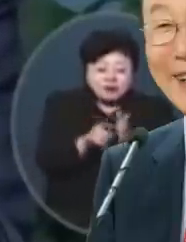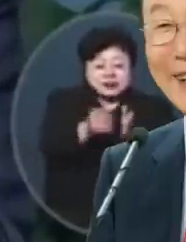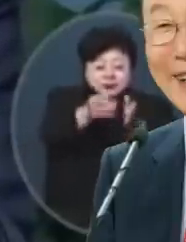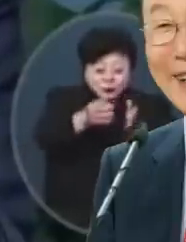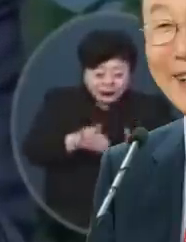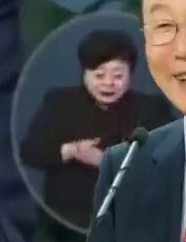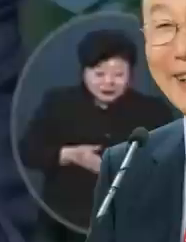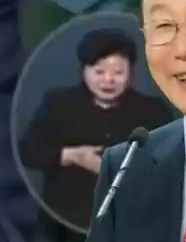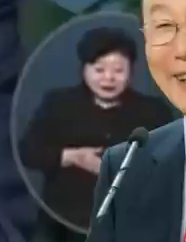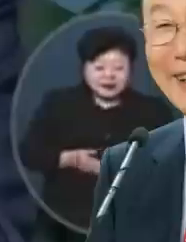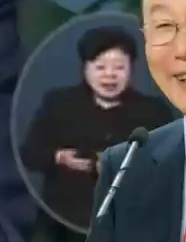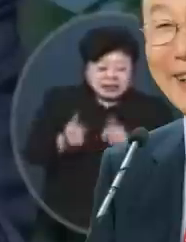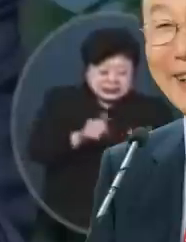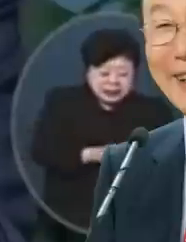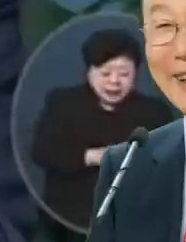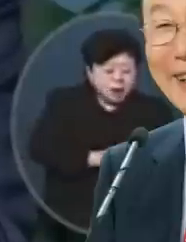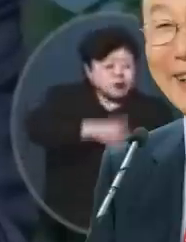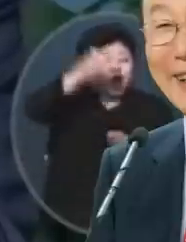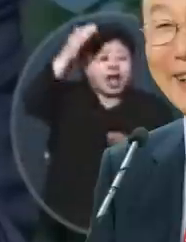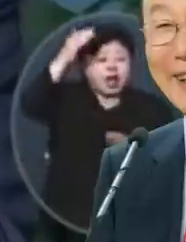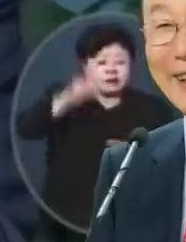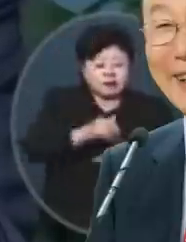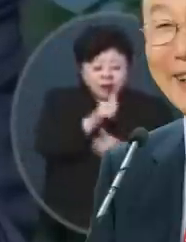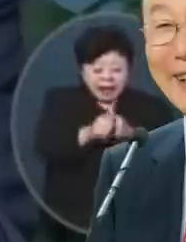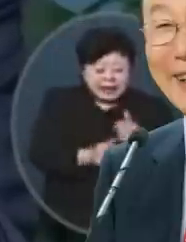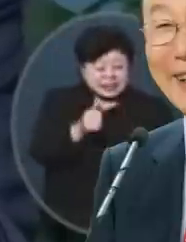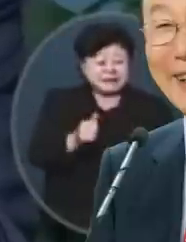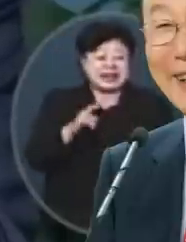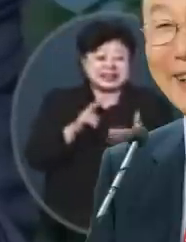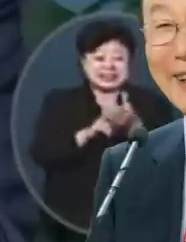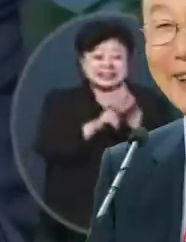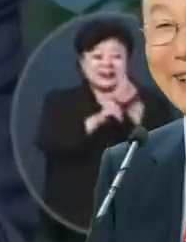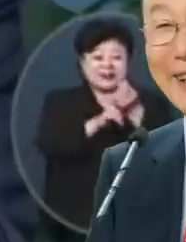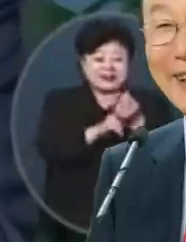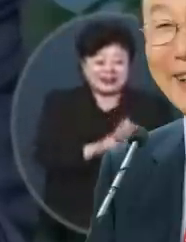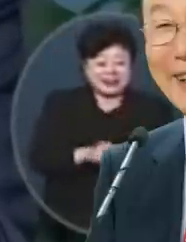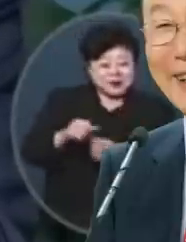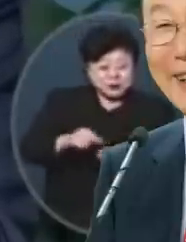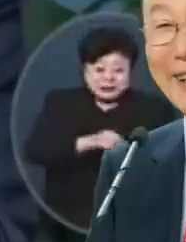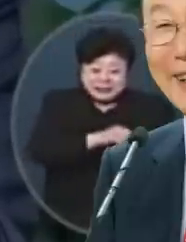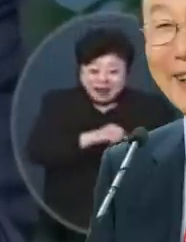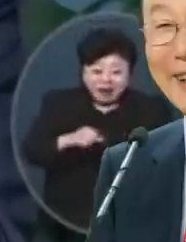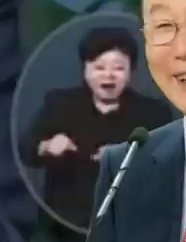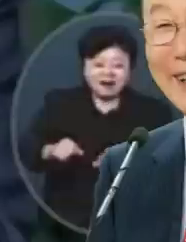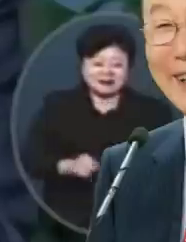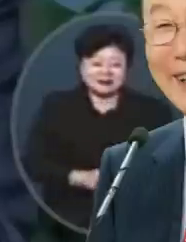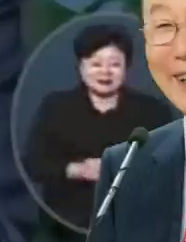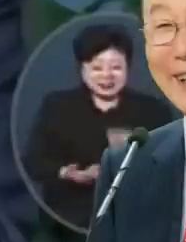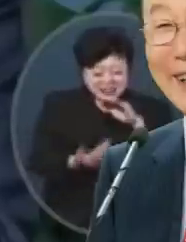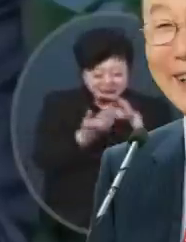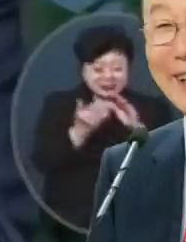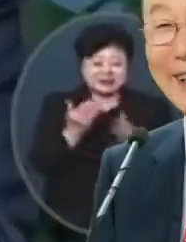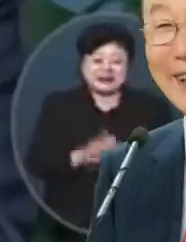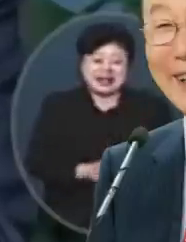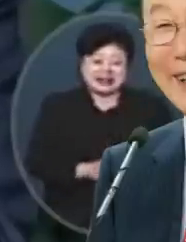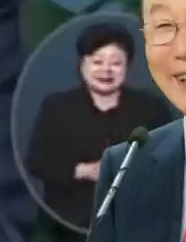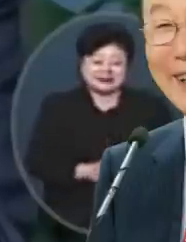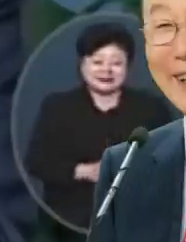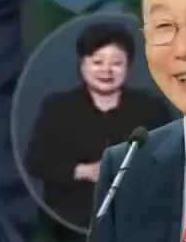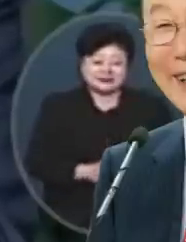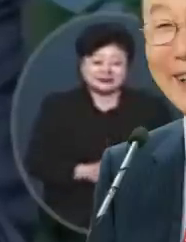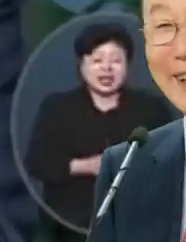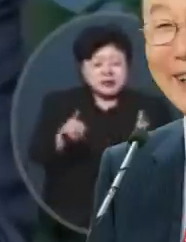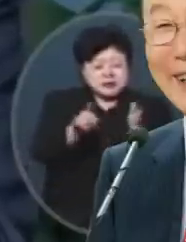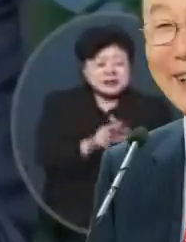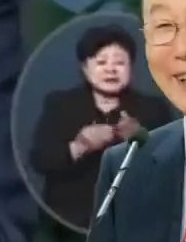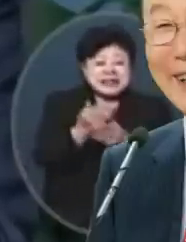통해서 사망의 세력은 물러가고 하나님의 기적의 손길이 움직여서 임하는 것입니다. 일단